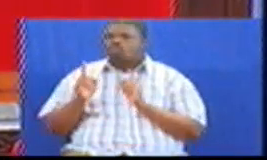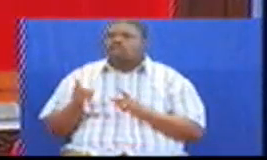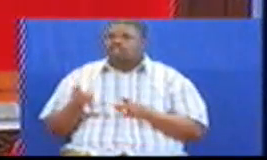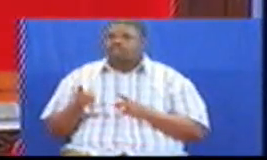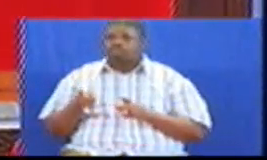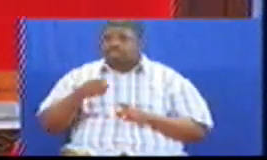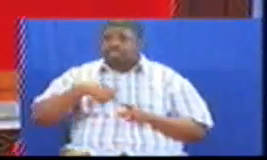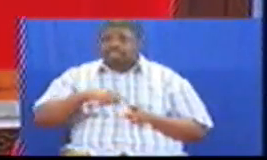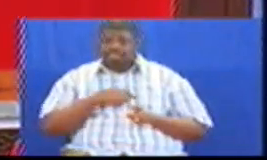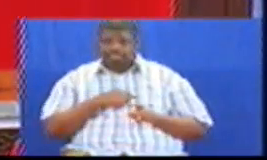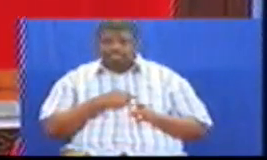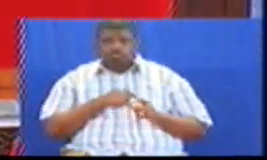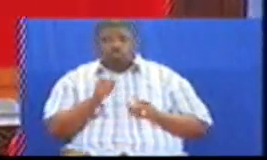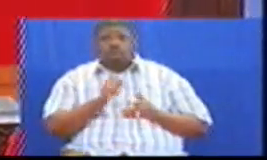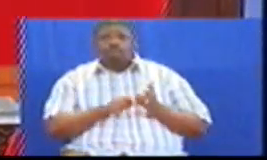shule ya sekondari,